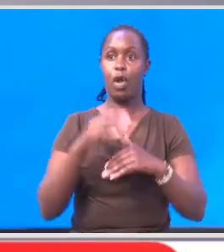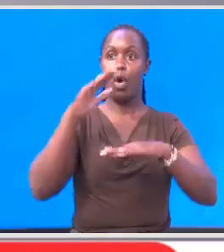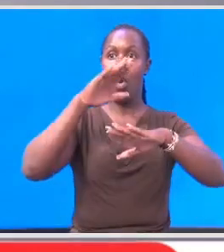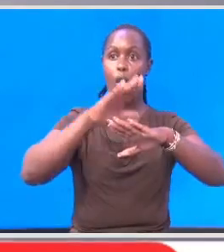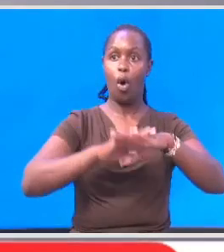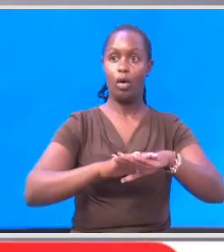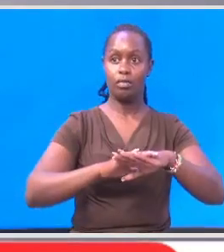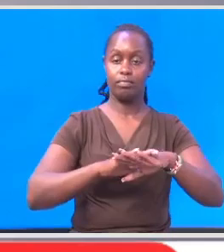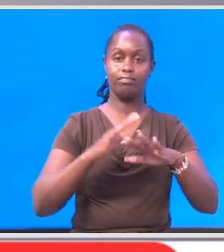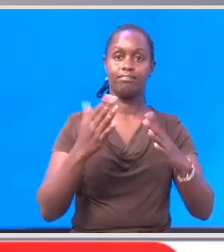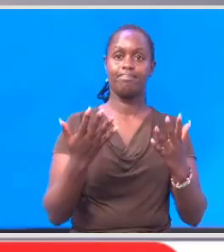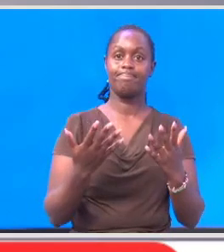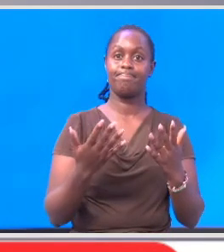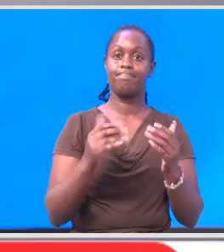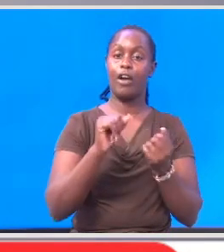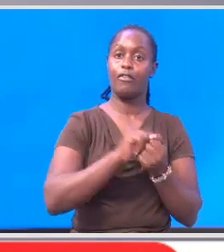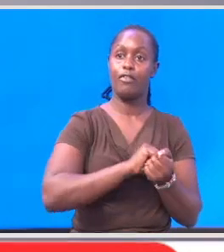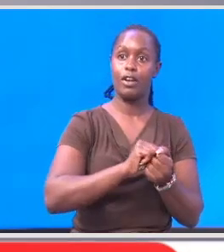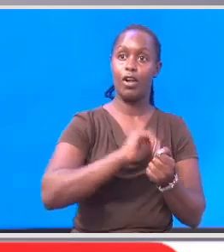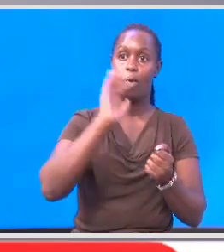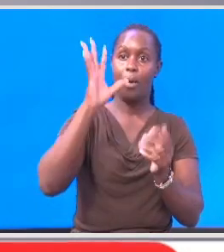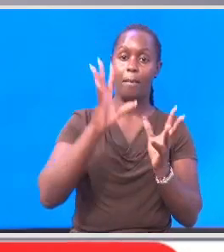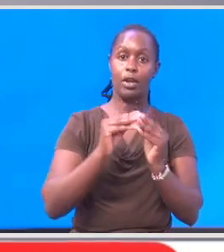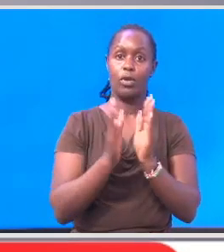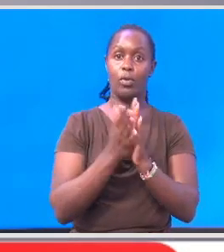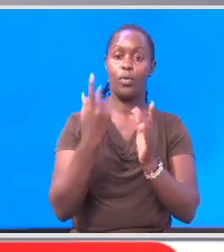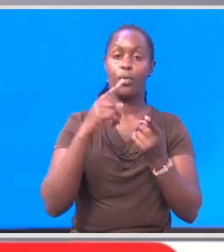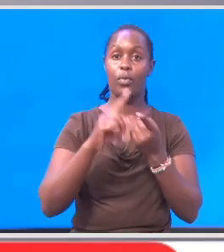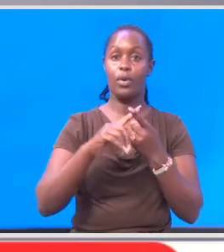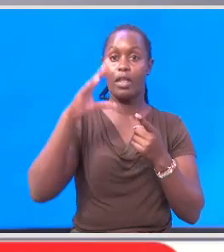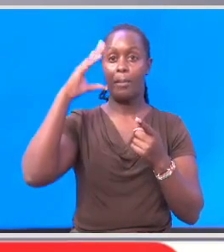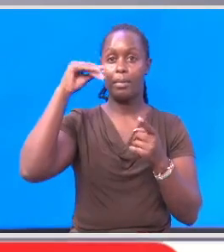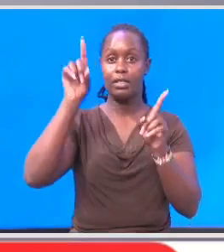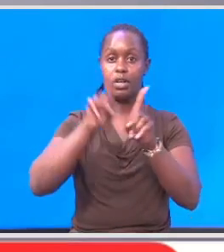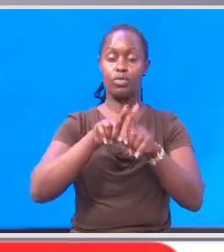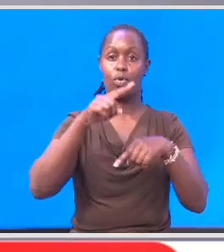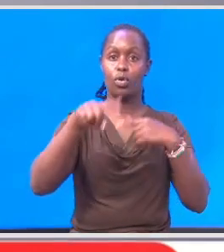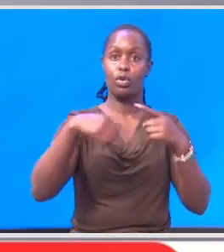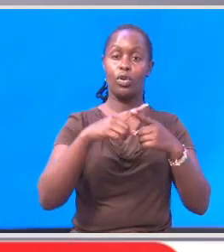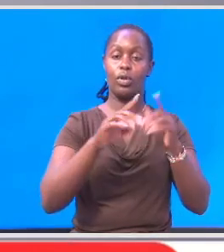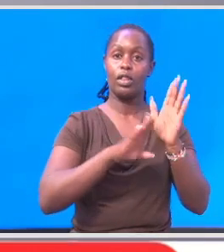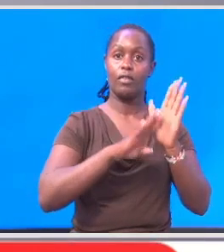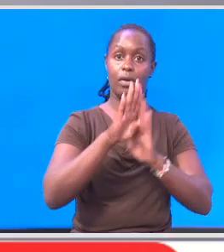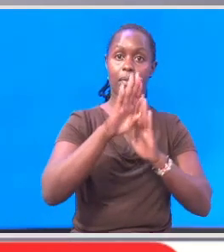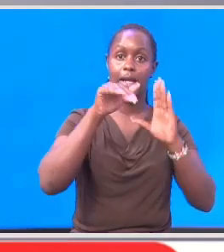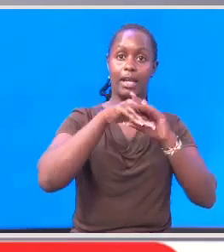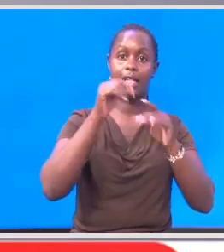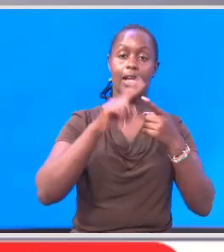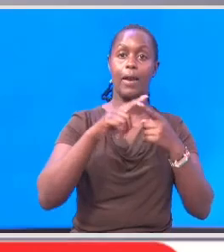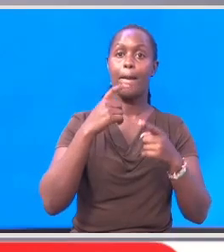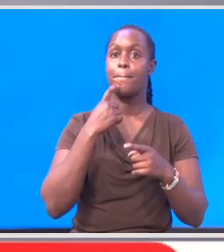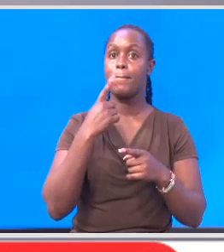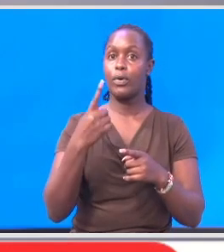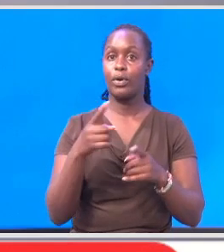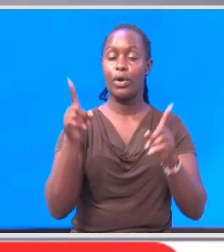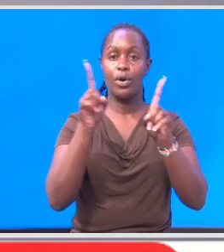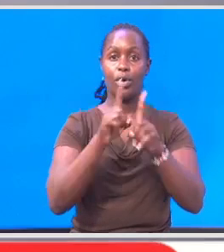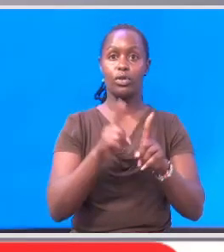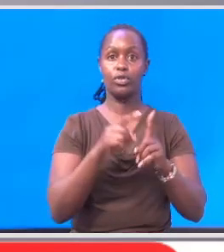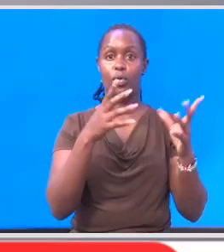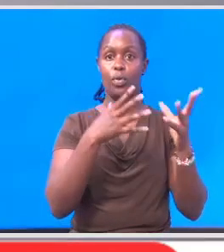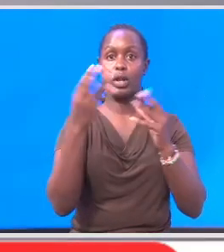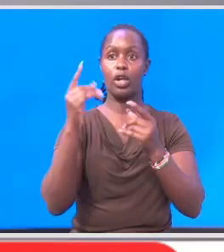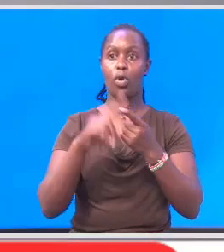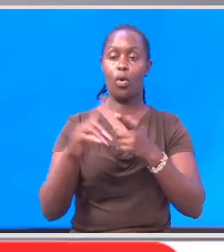mawaziri katika ikulu ya Mombasa kisha kufanya ziara ya maendeleo katika uwanja wa ndege wa kimataifa wa Moi. Pia atahudhuria hafla ya siku ya